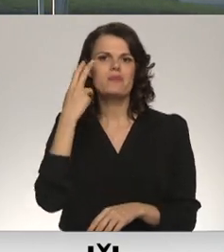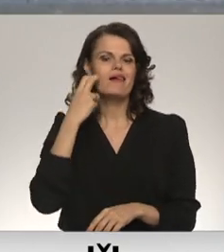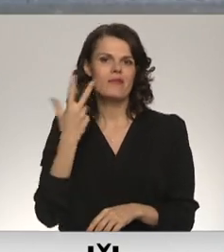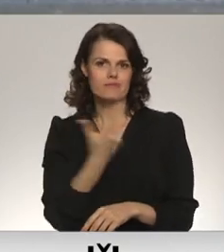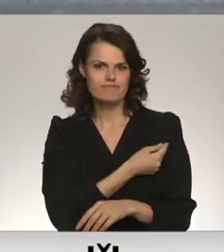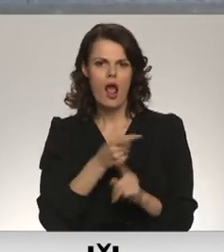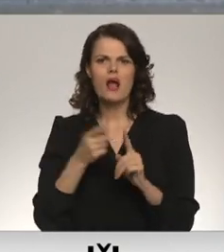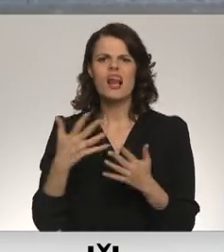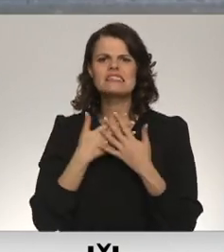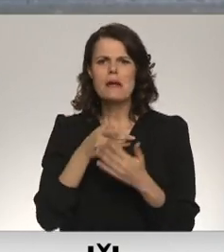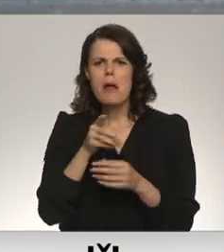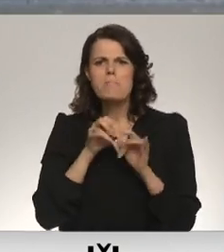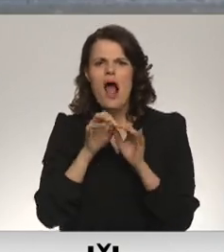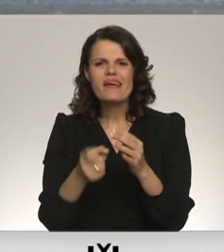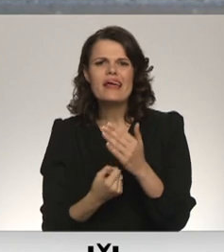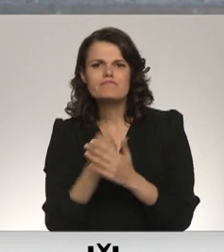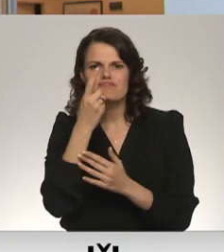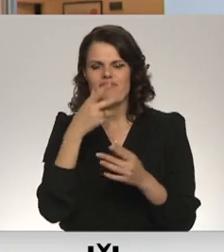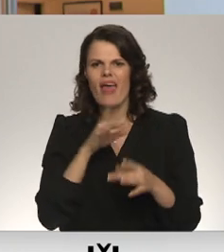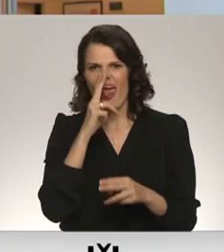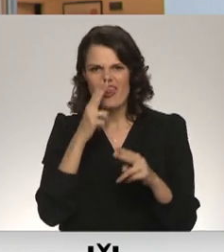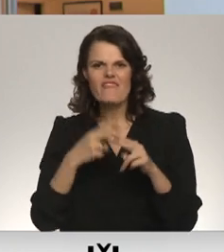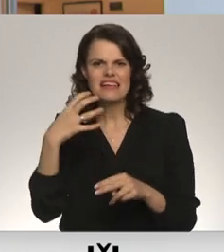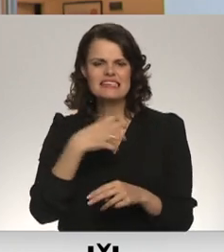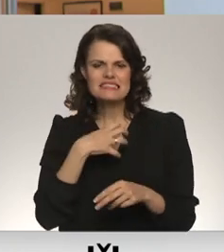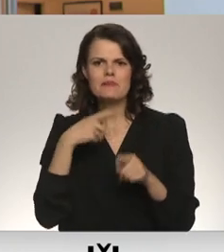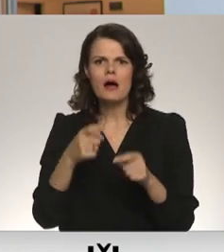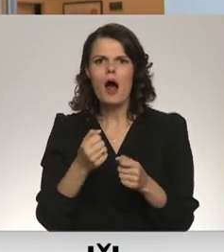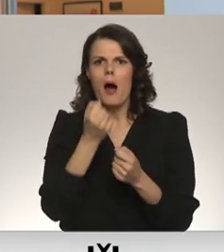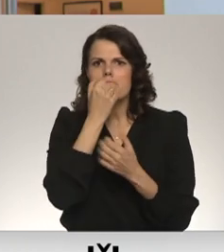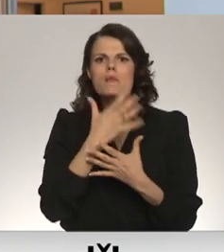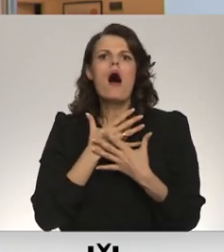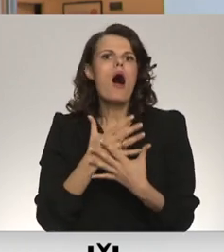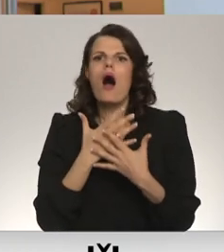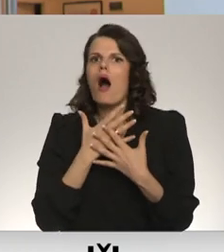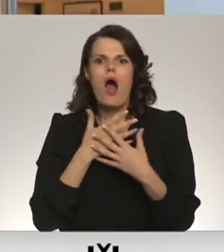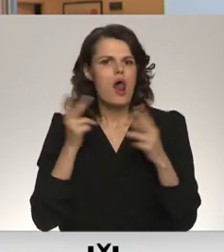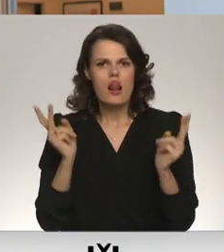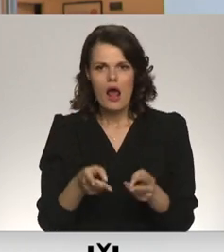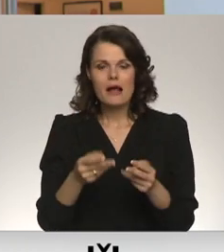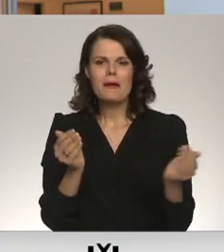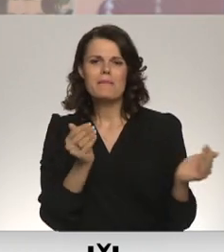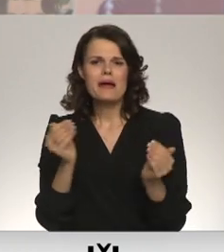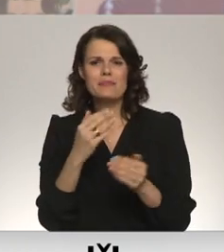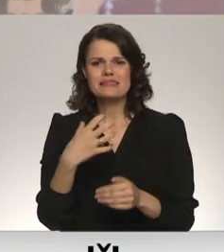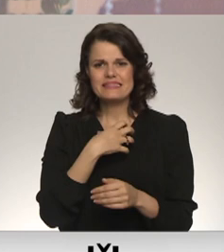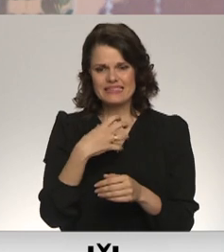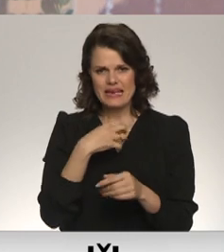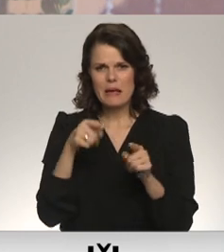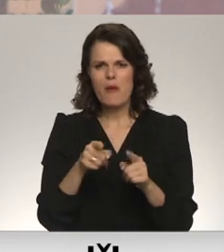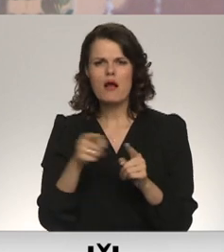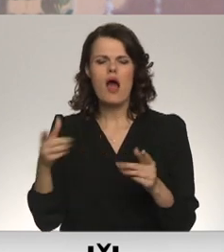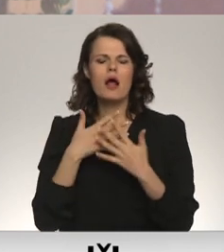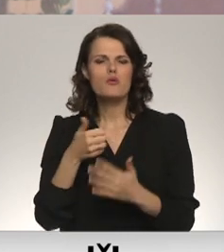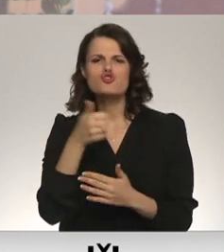Garais klepus ir baktērija izraisīta infekcijas slimība, kam raksturīgas smacējošas klepus lēkmes. Ziedaņu saslimšana ar garo klepu ir